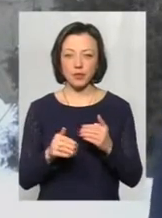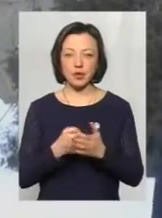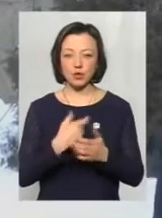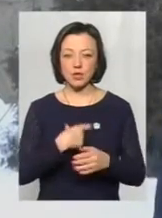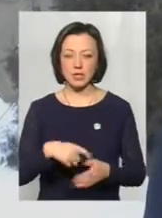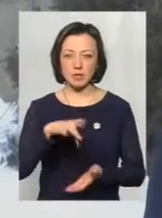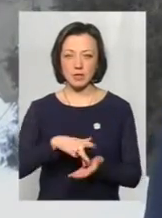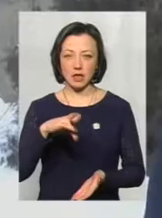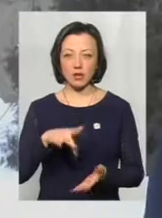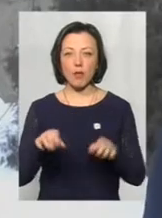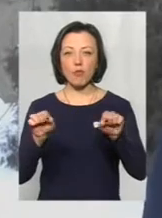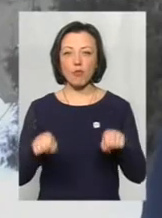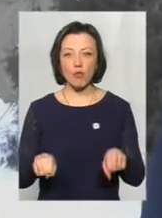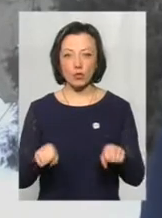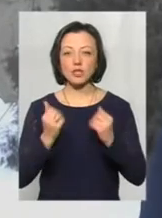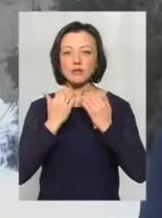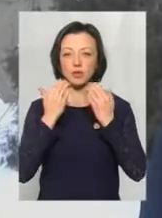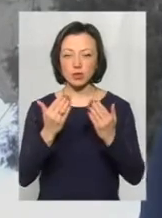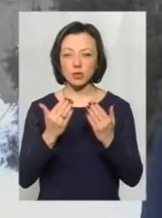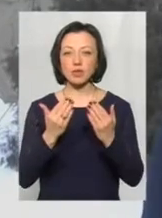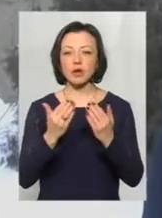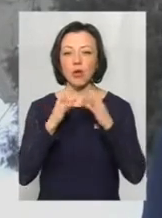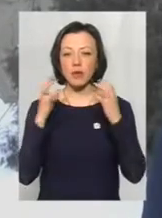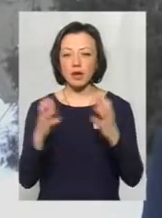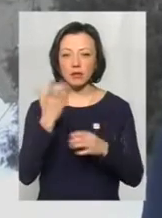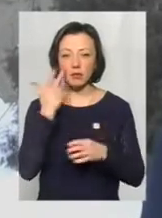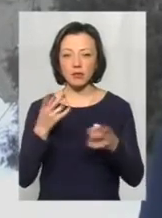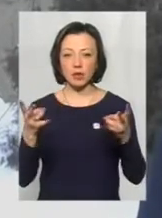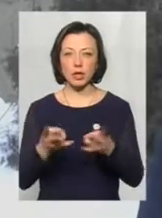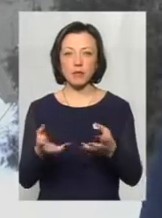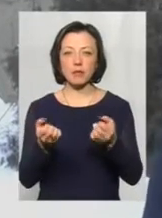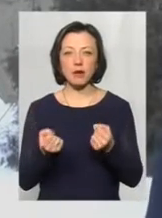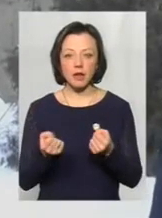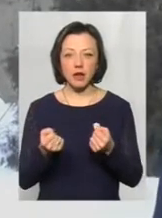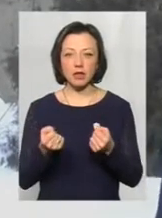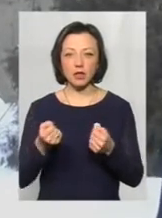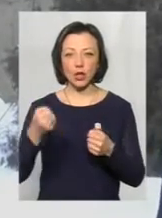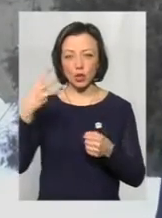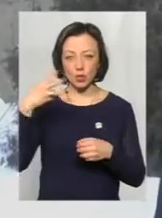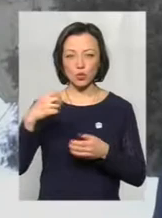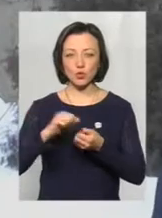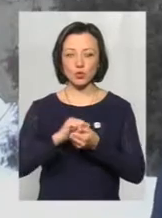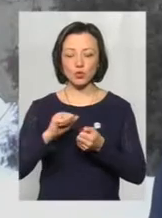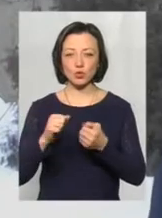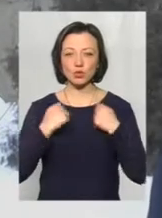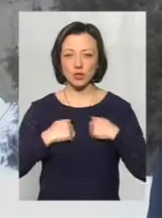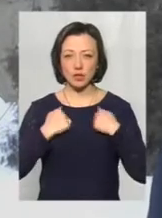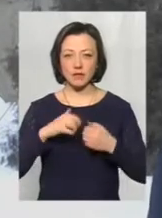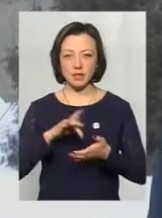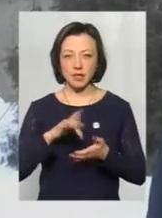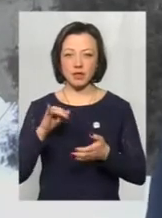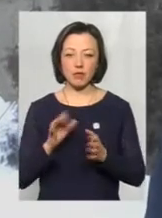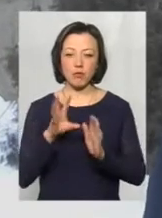себе в центр. Може звернутися, обігрітися при потребі, прийняти душ в центрі після медичного огляду і